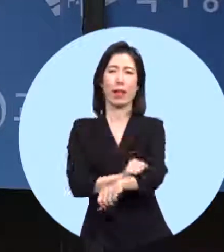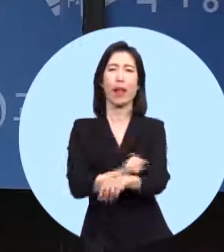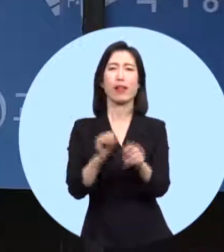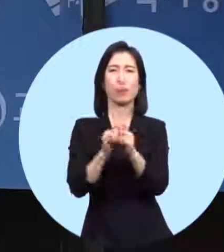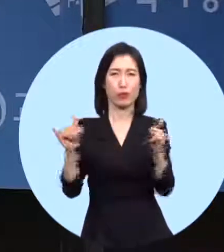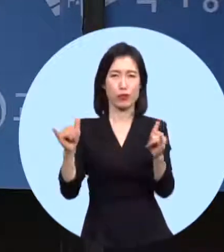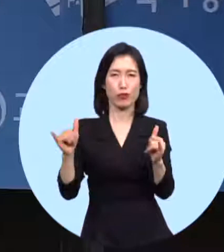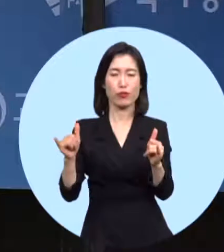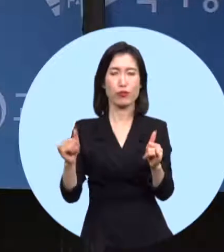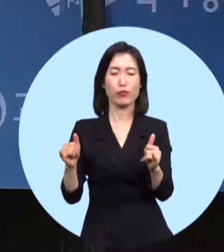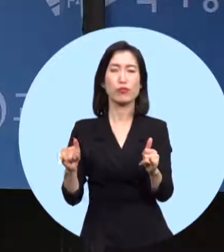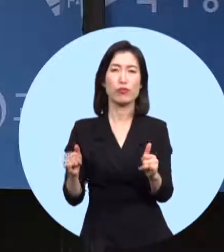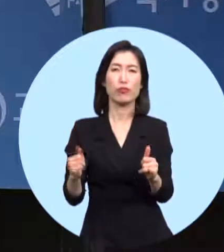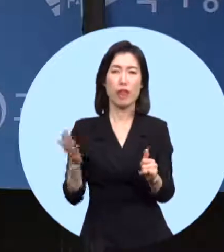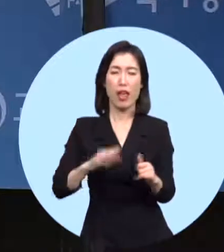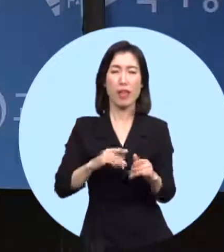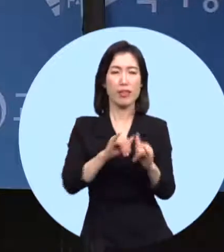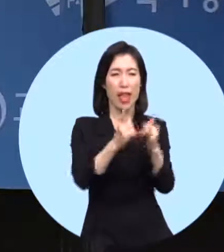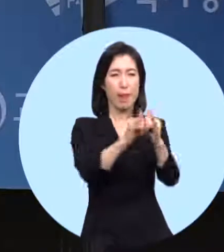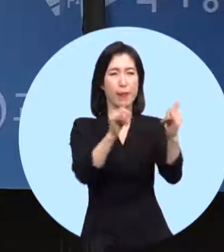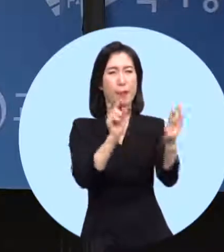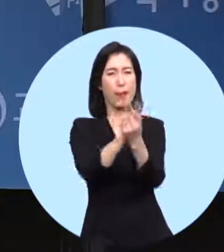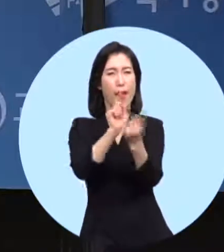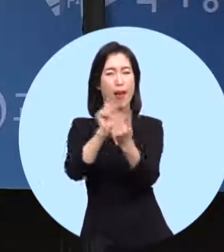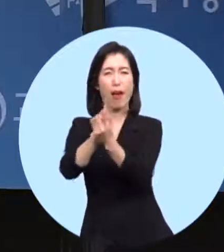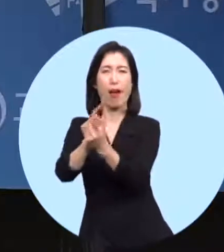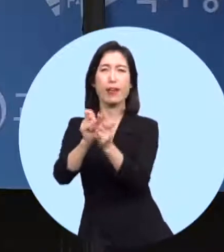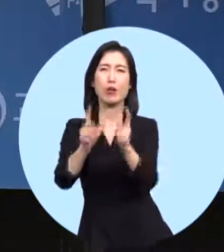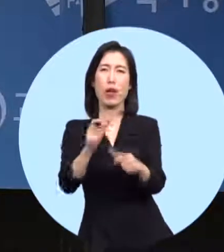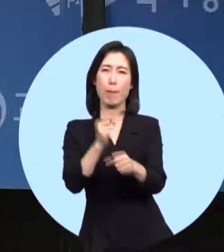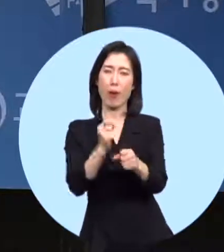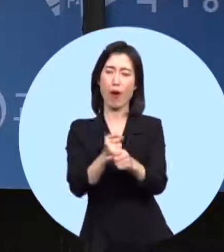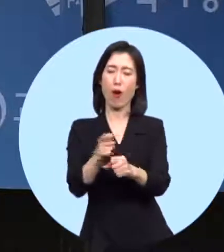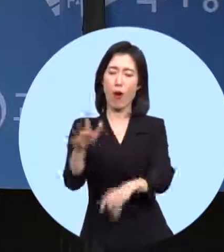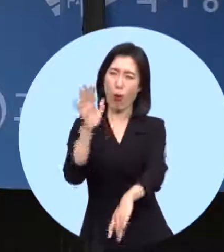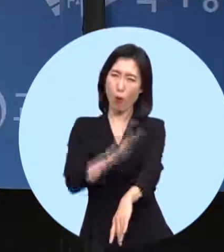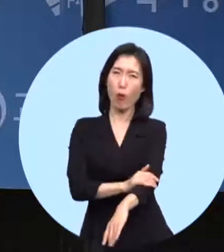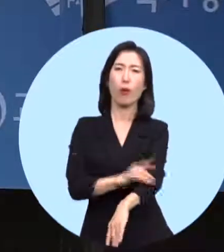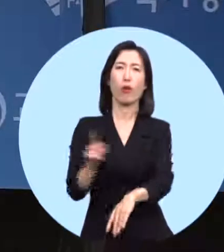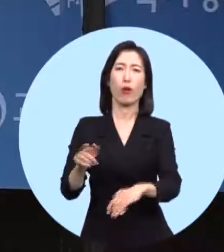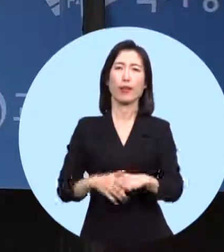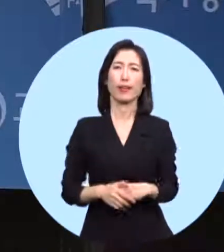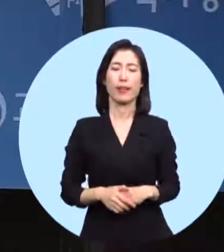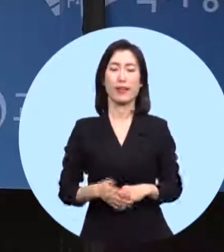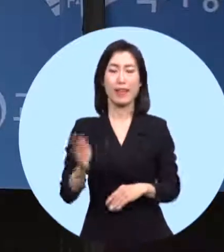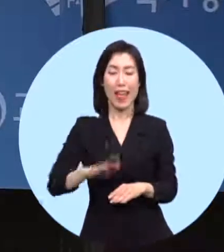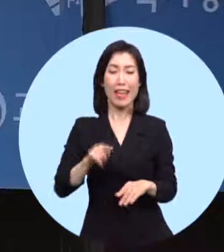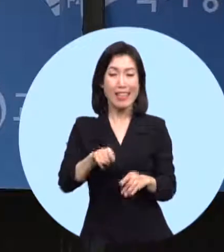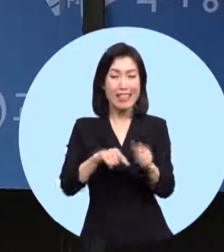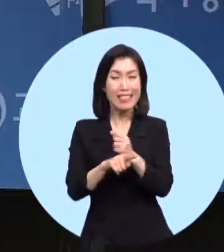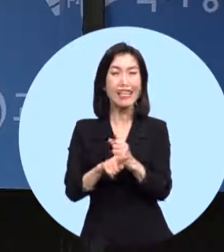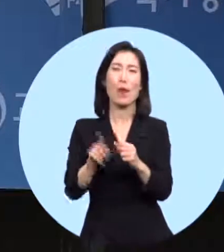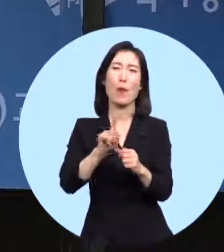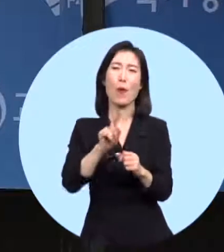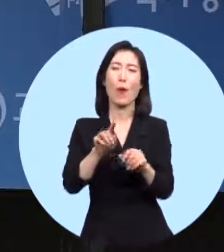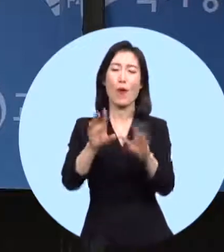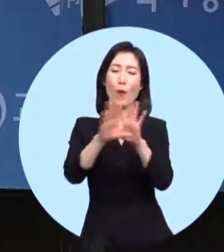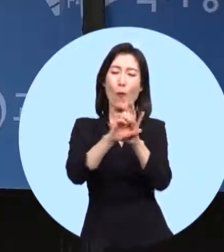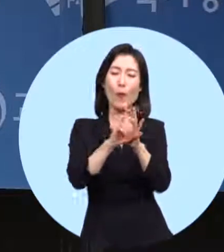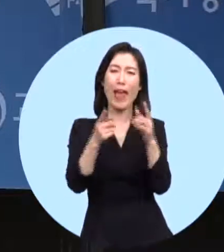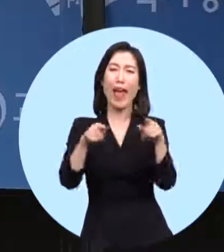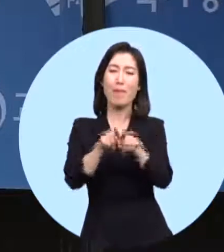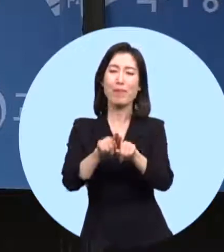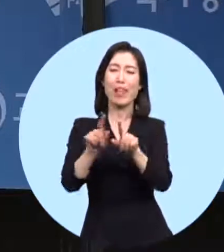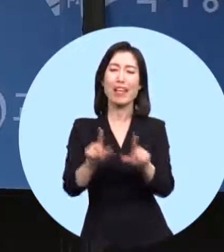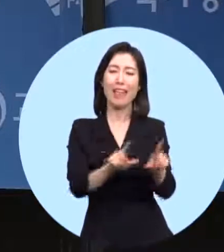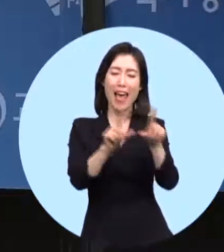찾아서 많은 분들과 계속 접촉의 기회를 만들어내는 것, 그런 것이 바로 이렇게 우리가 코로나와 함께 살아가는 현명한